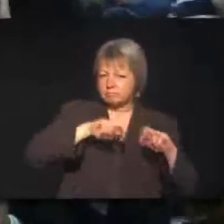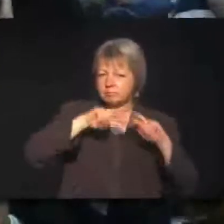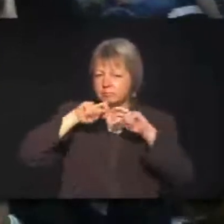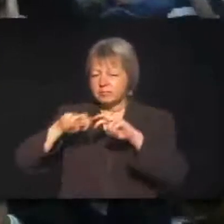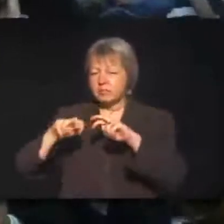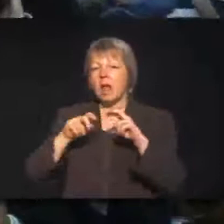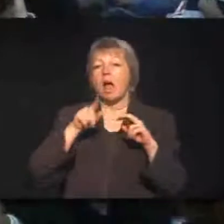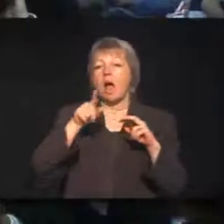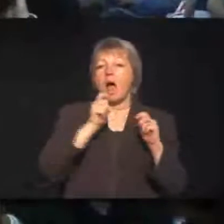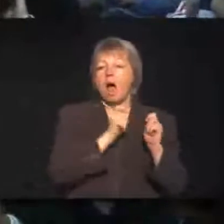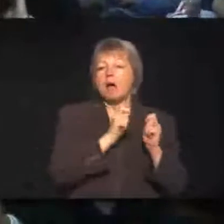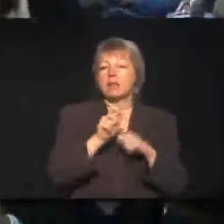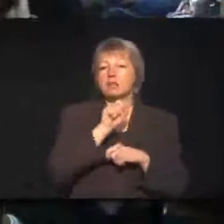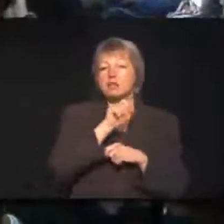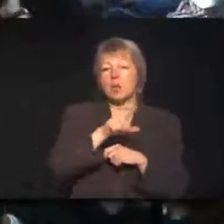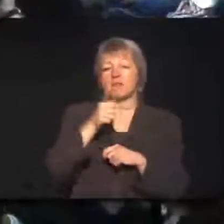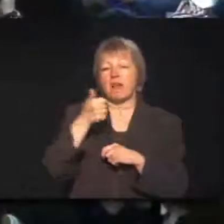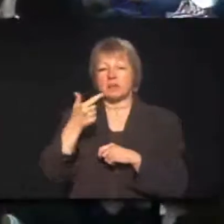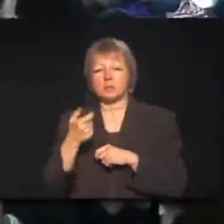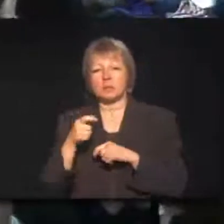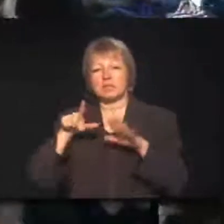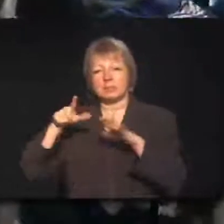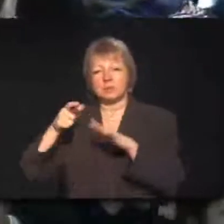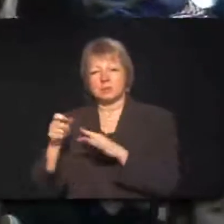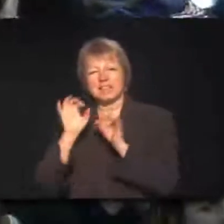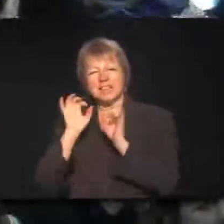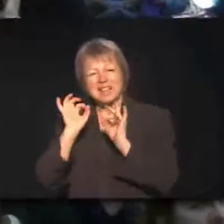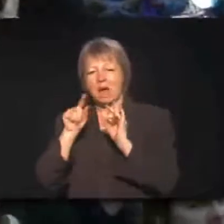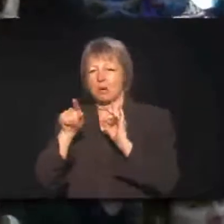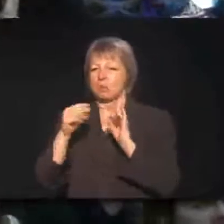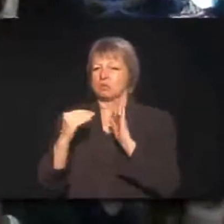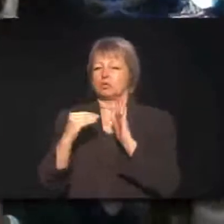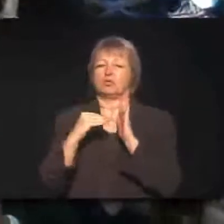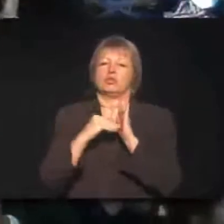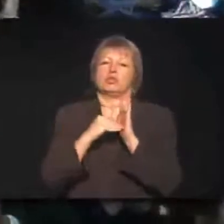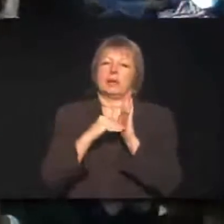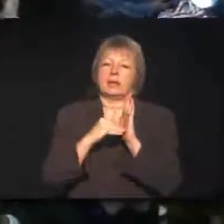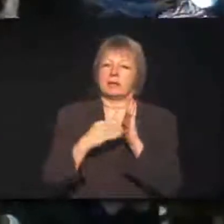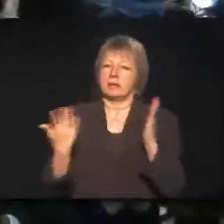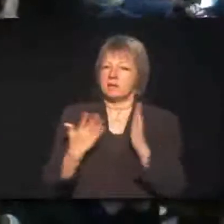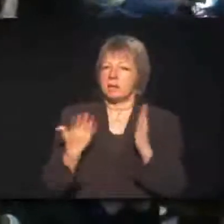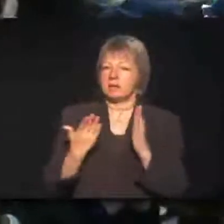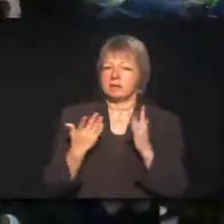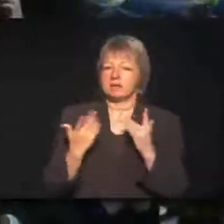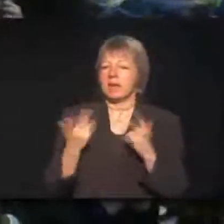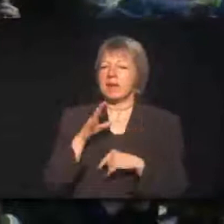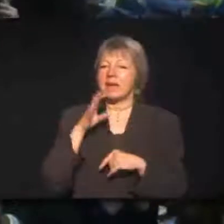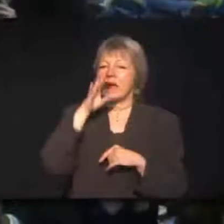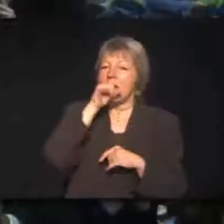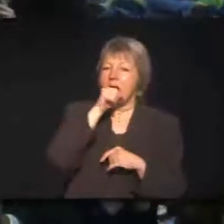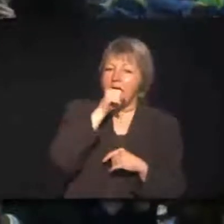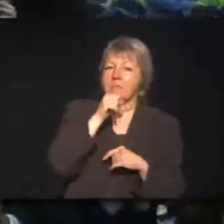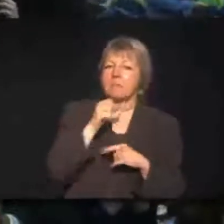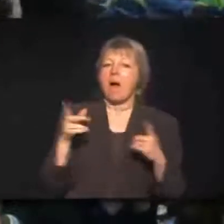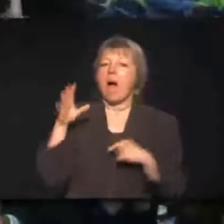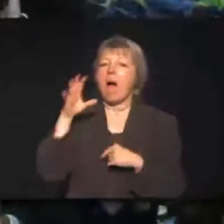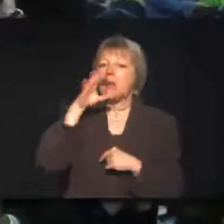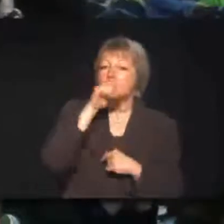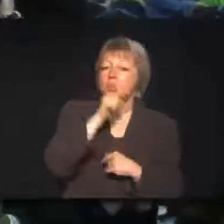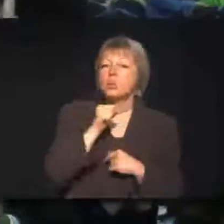21 und 27 steht explizit drin dass sie keine Möglichkeit zur geheimen anonym Abstimmung